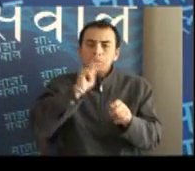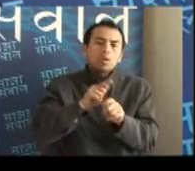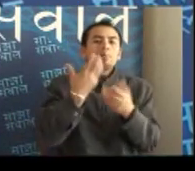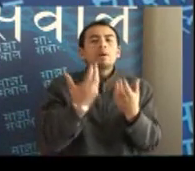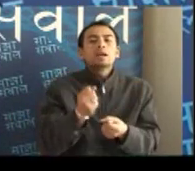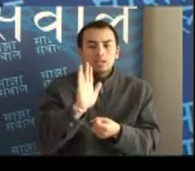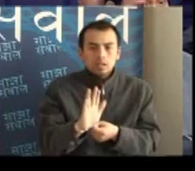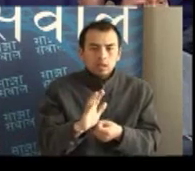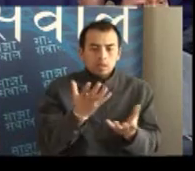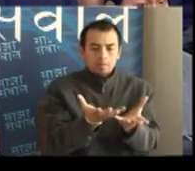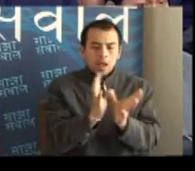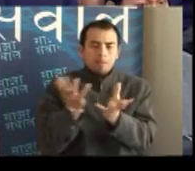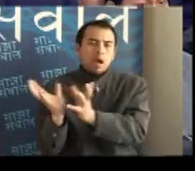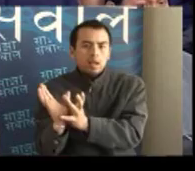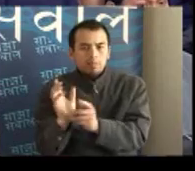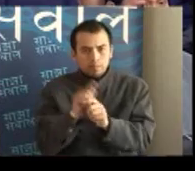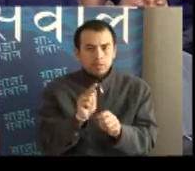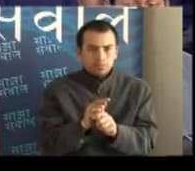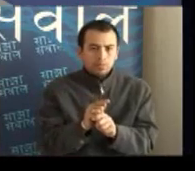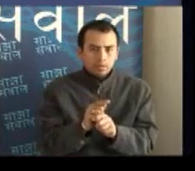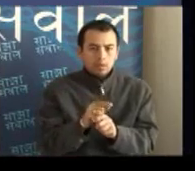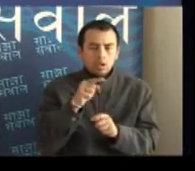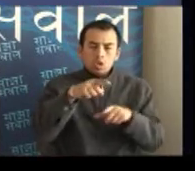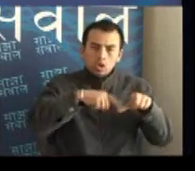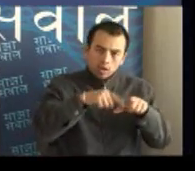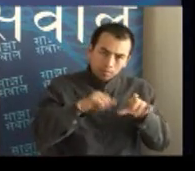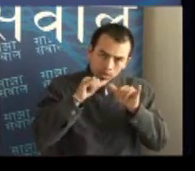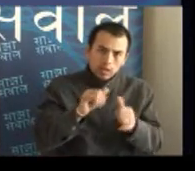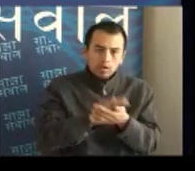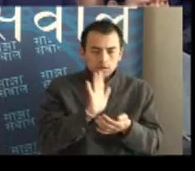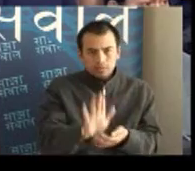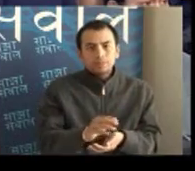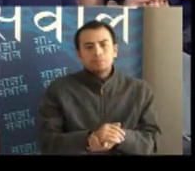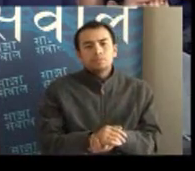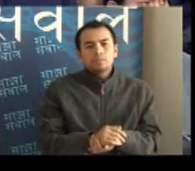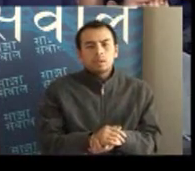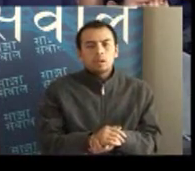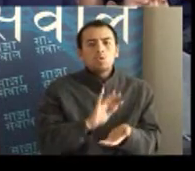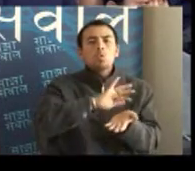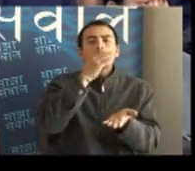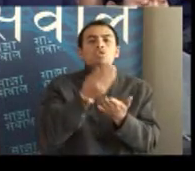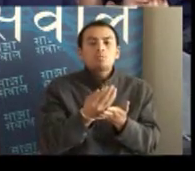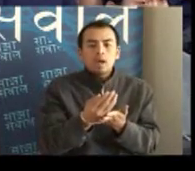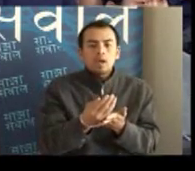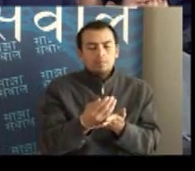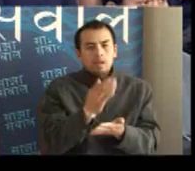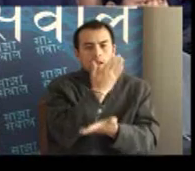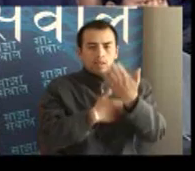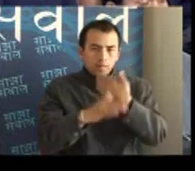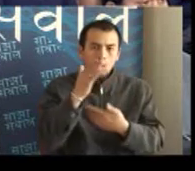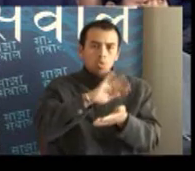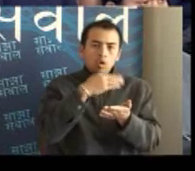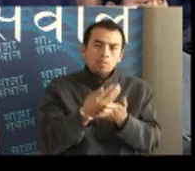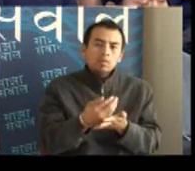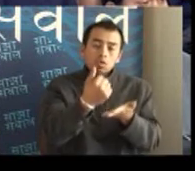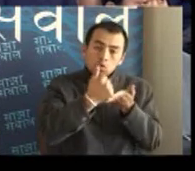सकिएको छैन अलि पोर्टेबल त्यो चाहिँ अहिलेसम्म नक्सा कोरेर नक्सा कोरेको मात्रै छ कोषमा हामीले ती खालका डिभाइसहरू बनाइदिएन